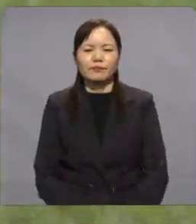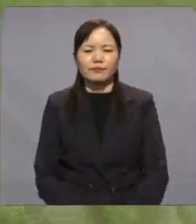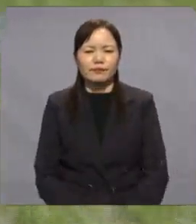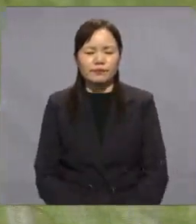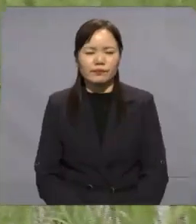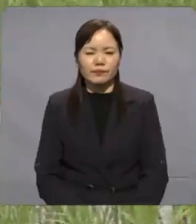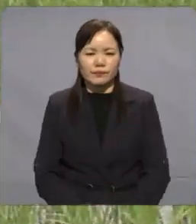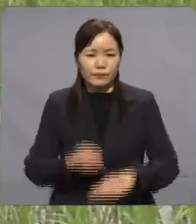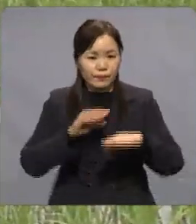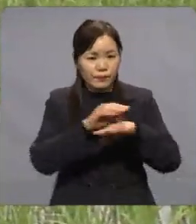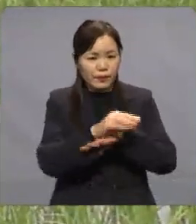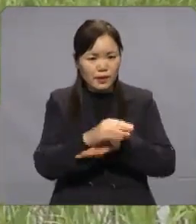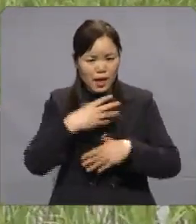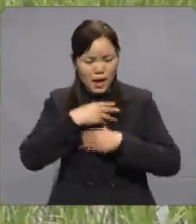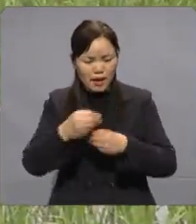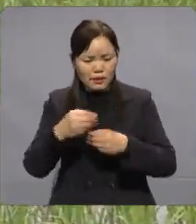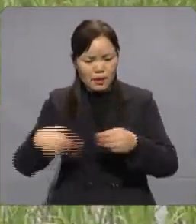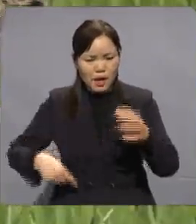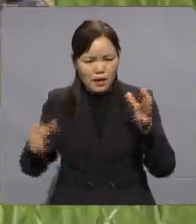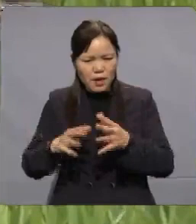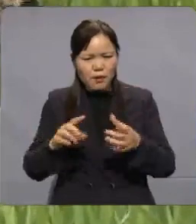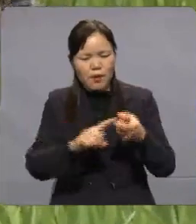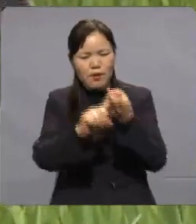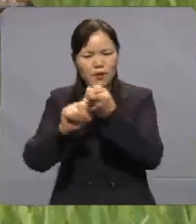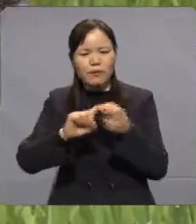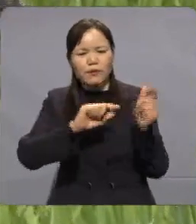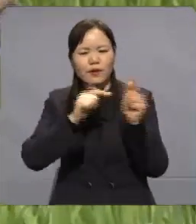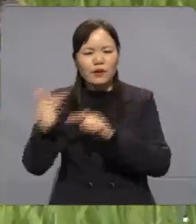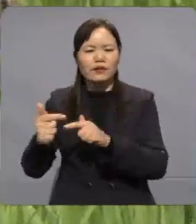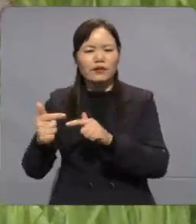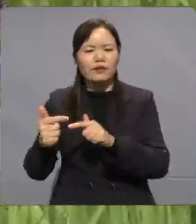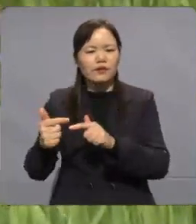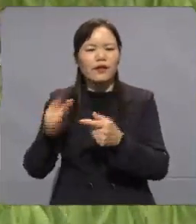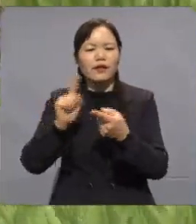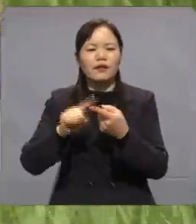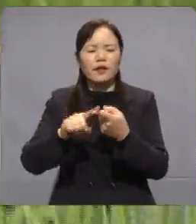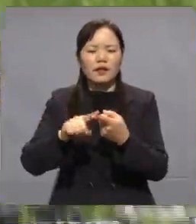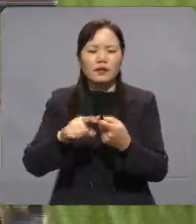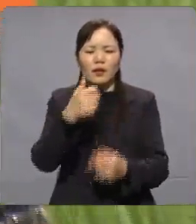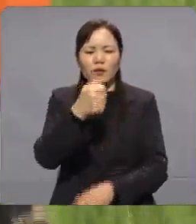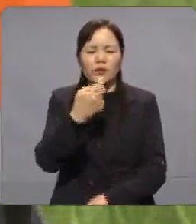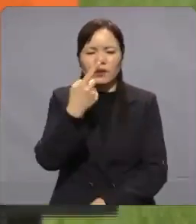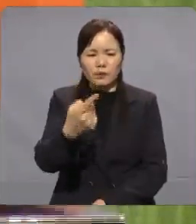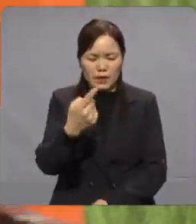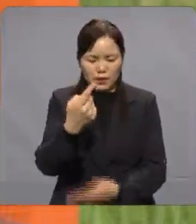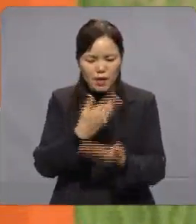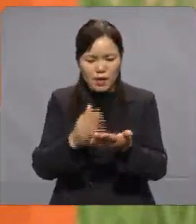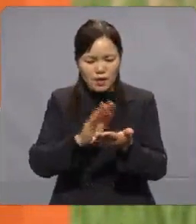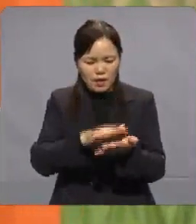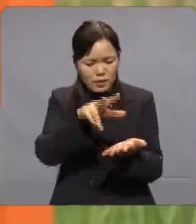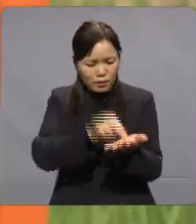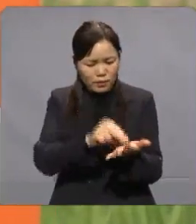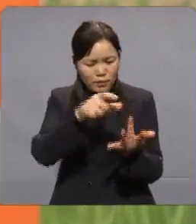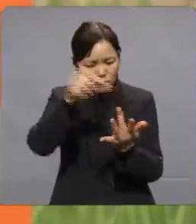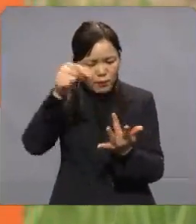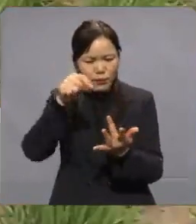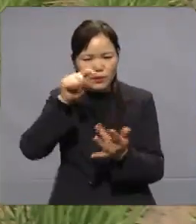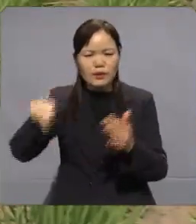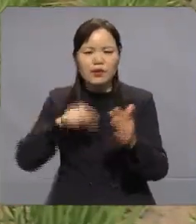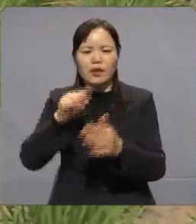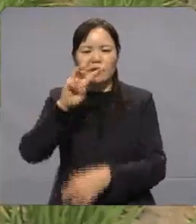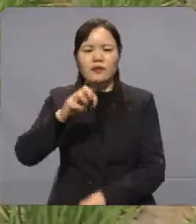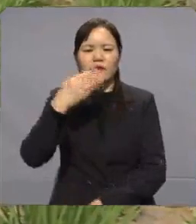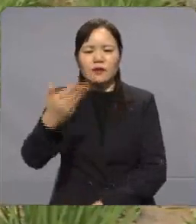모빌리티와 안전, 협업 보조, 인프라 등 4대 핵심 분야에서 51개의 개선 과제를 도출하고 이중